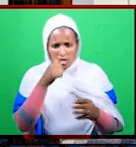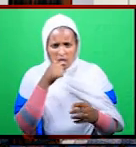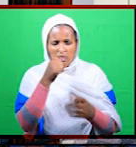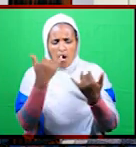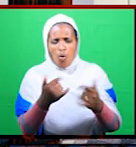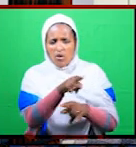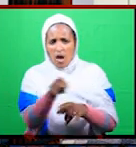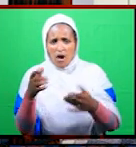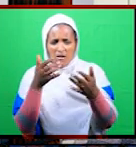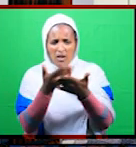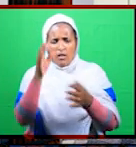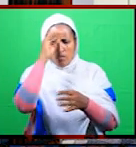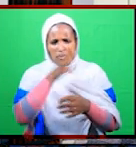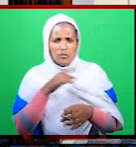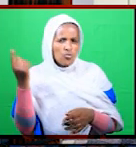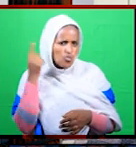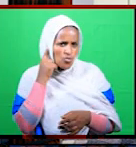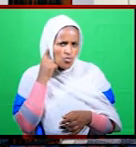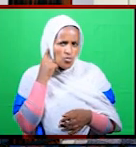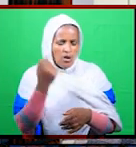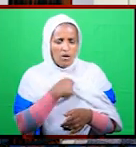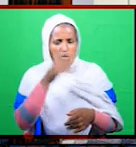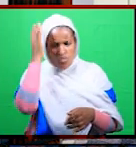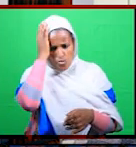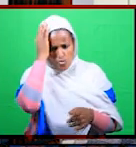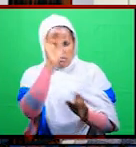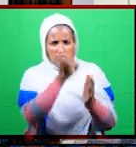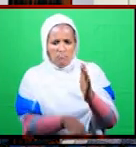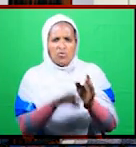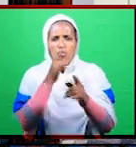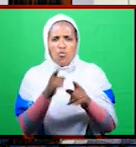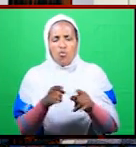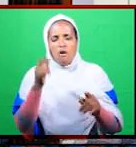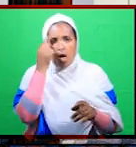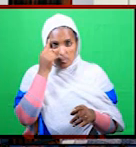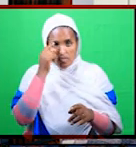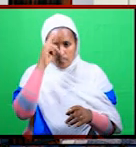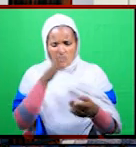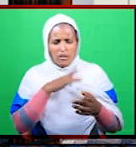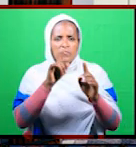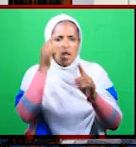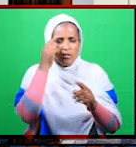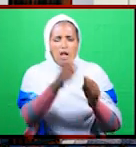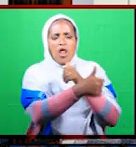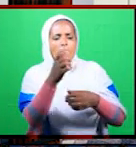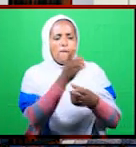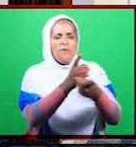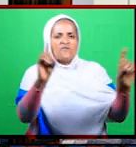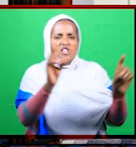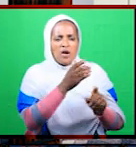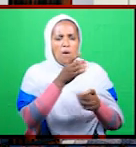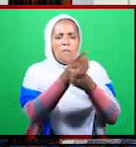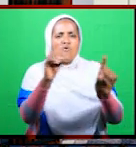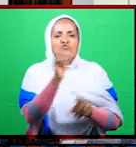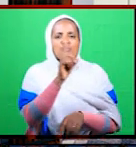ስትሆን አሁን ያ ነገር በሰው ዘንድ ሲሰማ ምንድን ነው ልዋረድ አይደል ብሎ በማሰብ ምን አሰበ? ሌላ